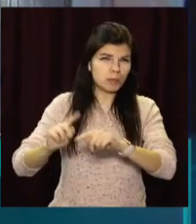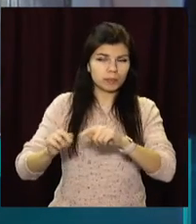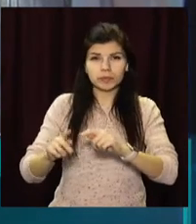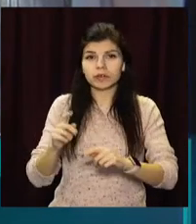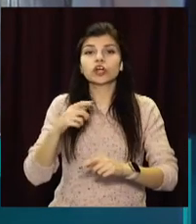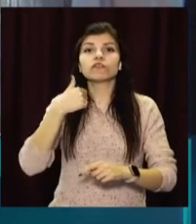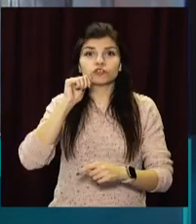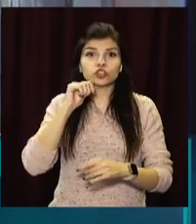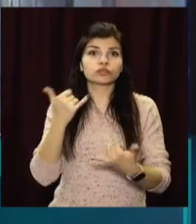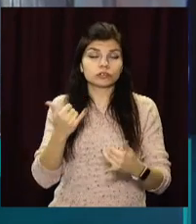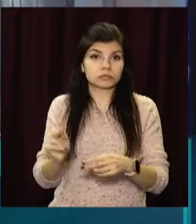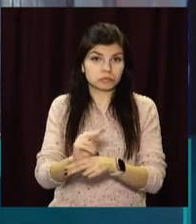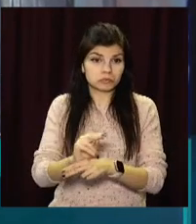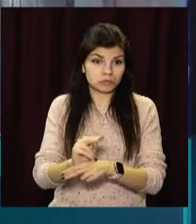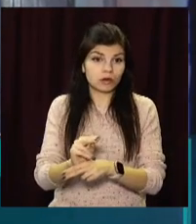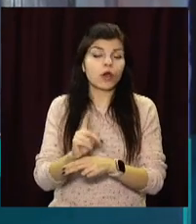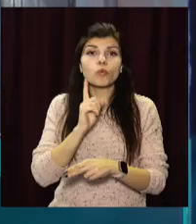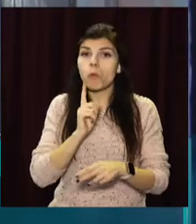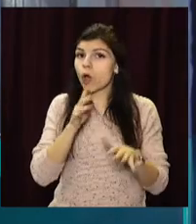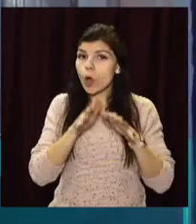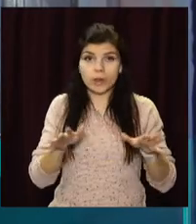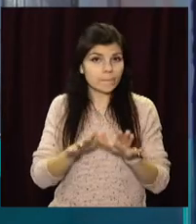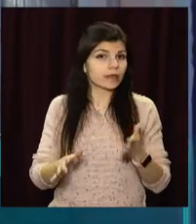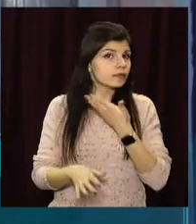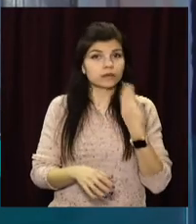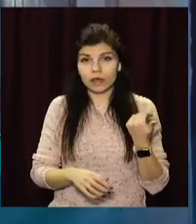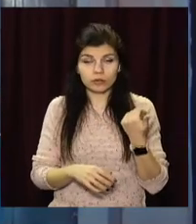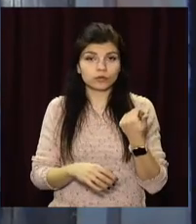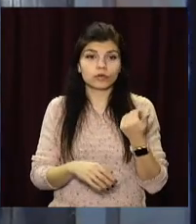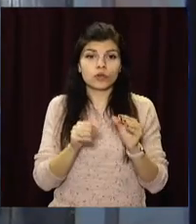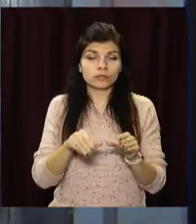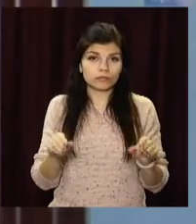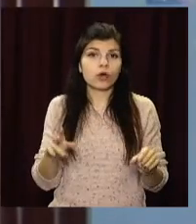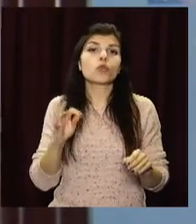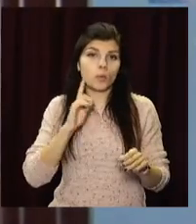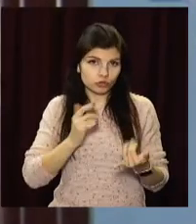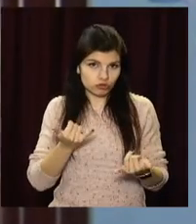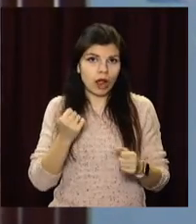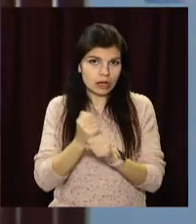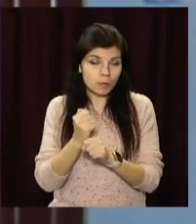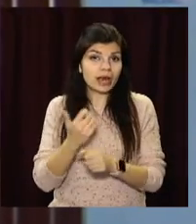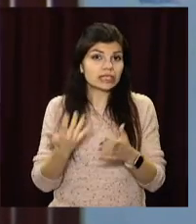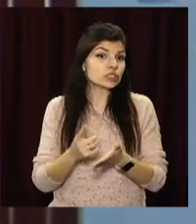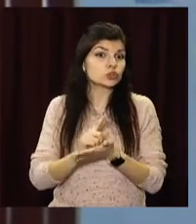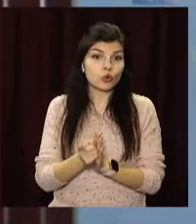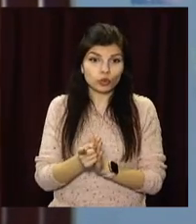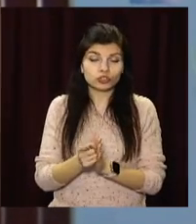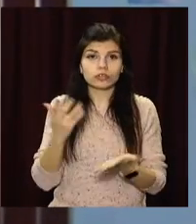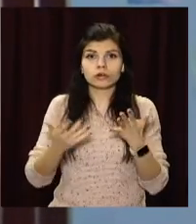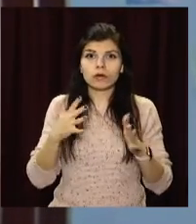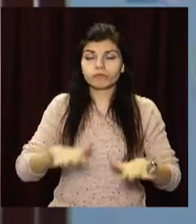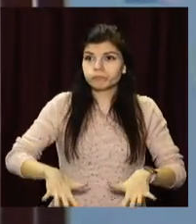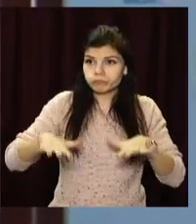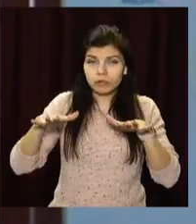вчора ремонтували, але поки отоплення ще немає, ну і поки йдуть роботи. Якщо срочно там